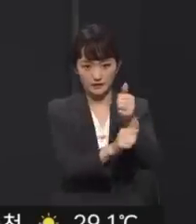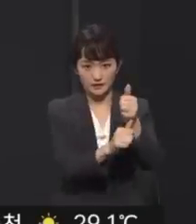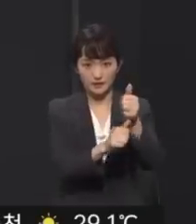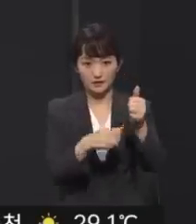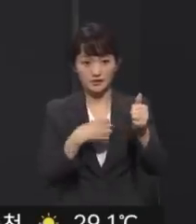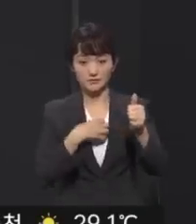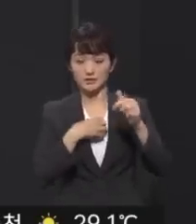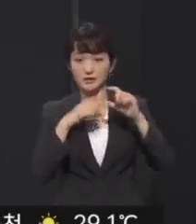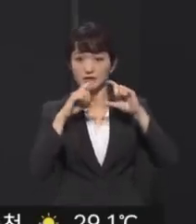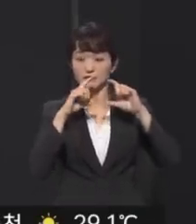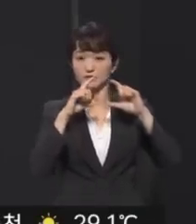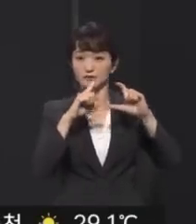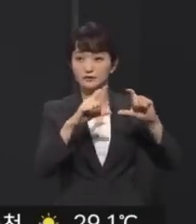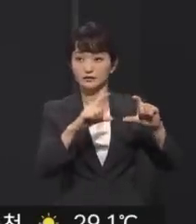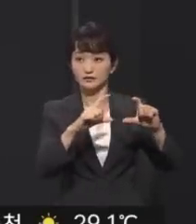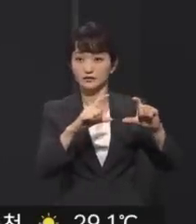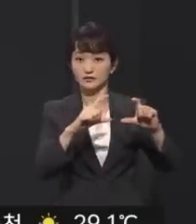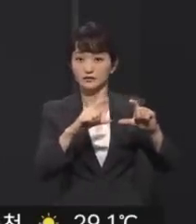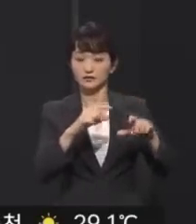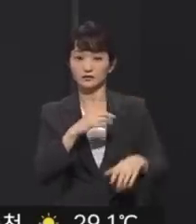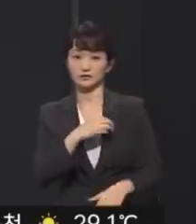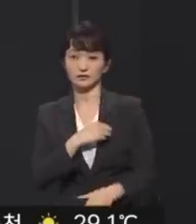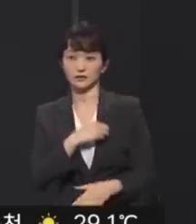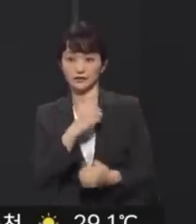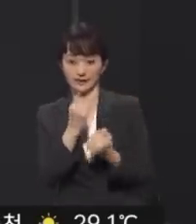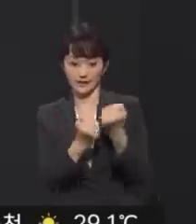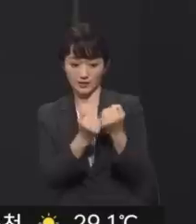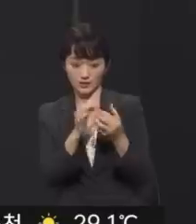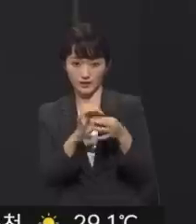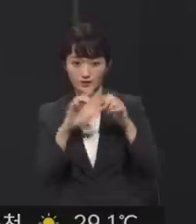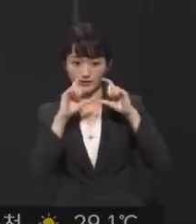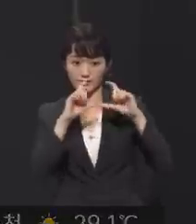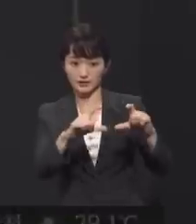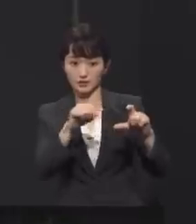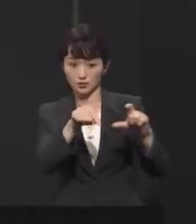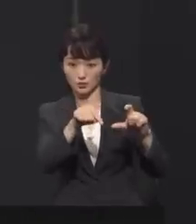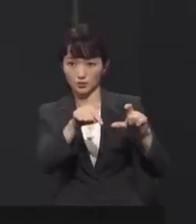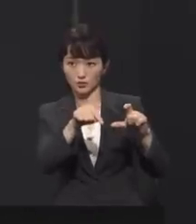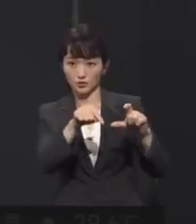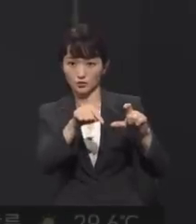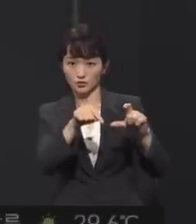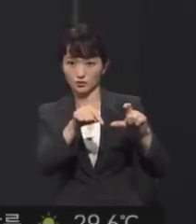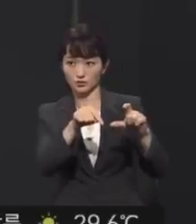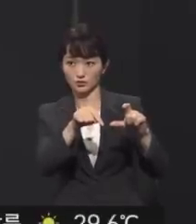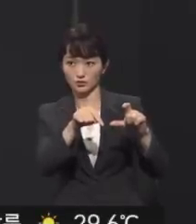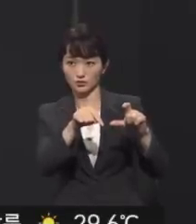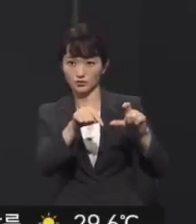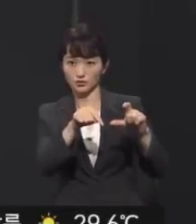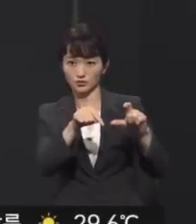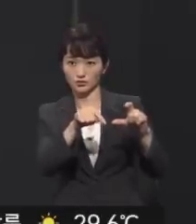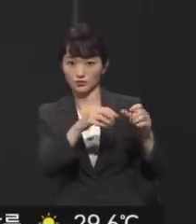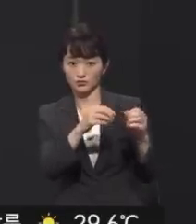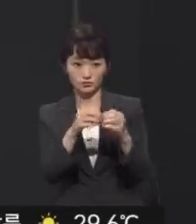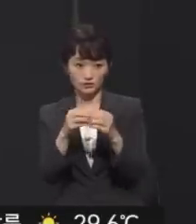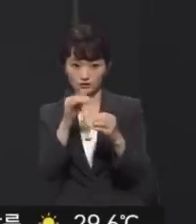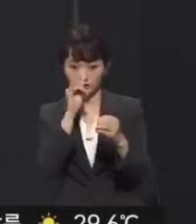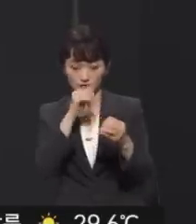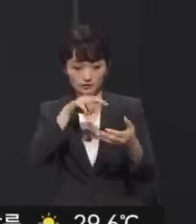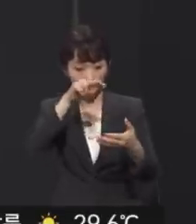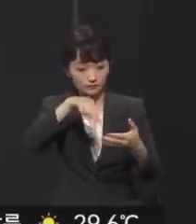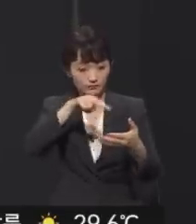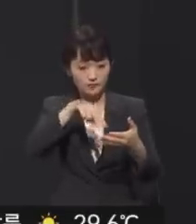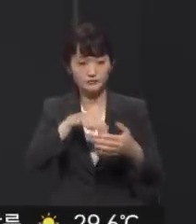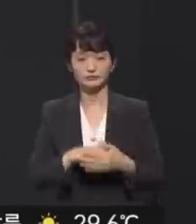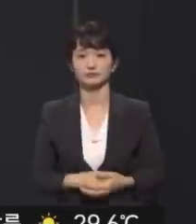그 당원 해서 권을 가지고 선언은 그 부분을 문제 삼는 구직 주정 그 이후 저리 있더라고 해서 읽어 봤더니